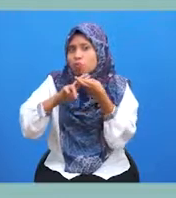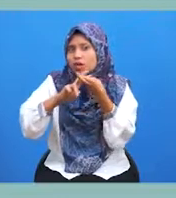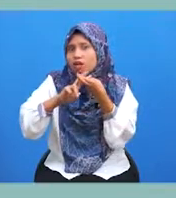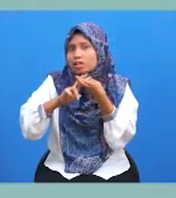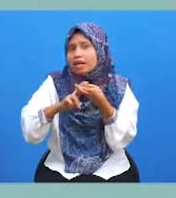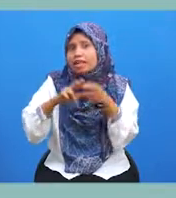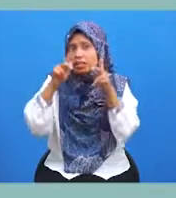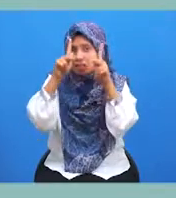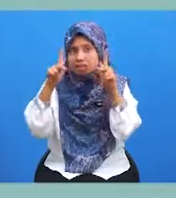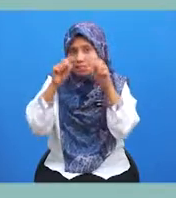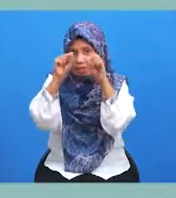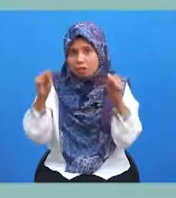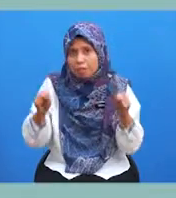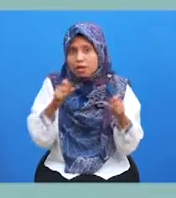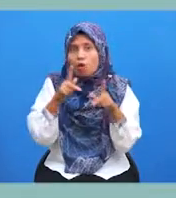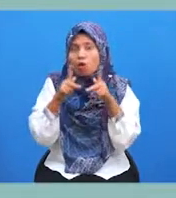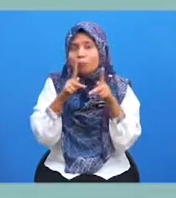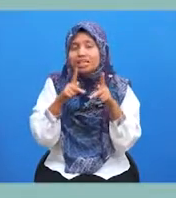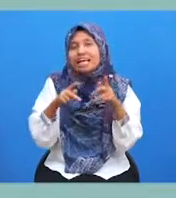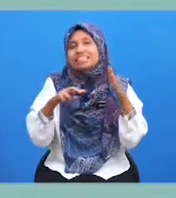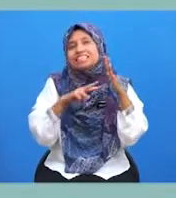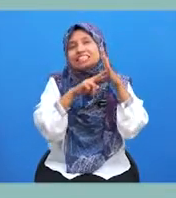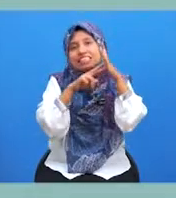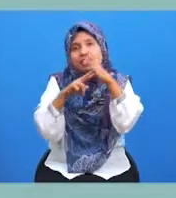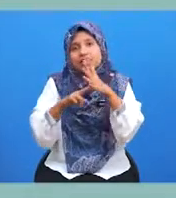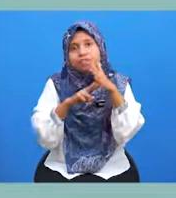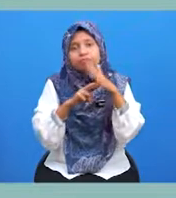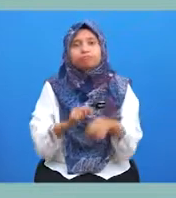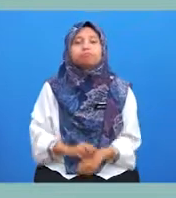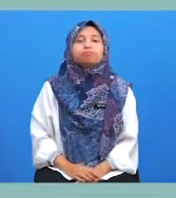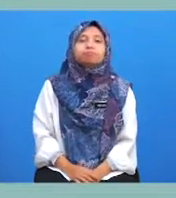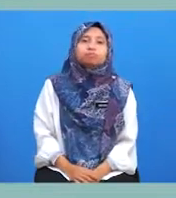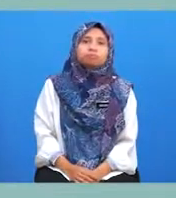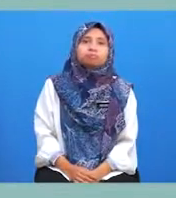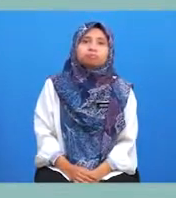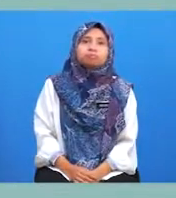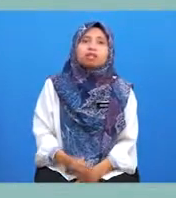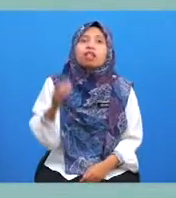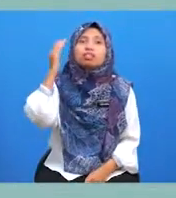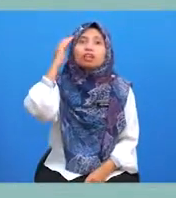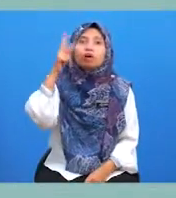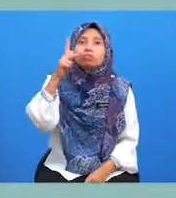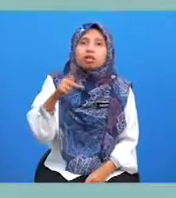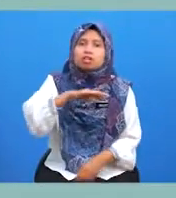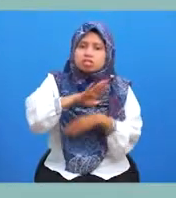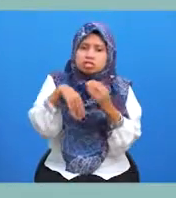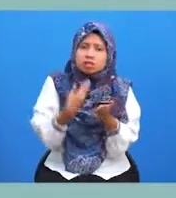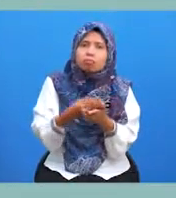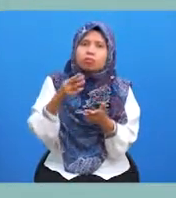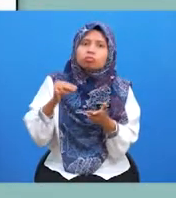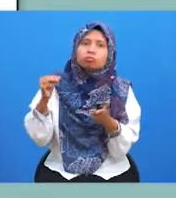komunikasi iaitu sistem komunikasi satelit. Tahukah semua